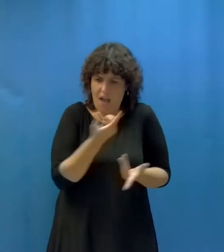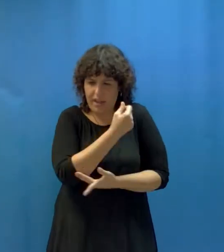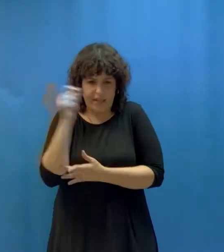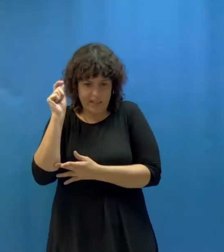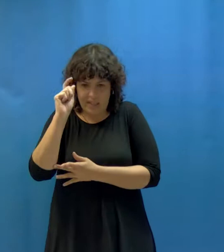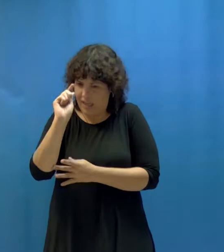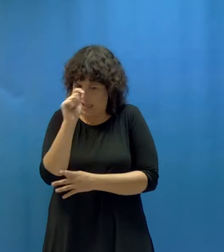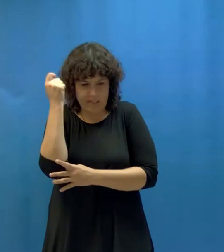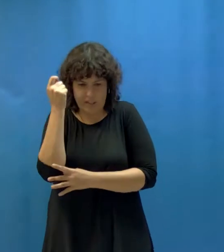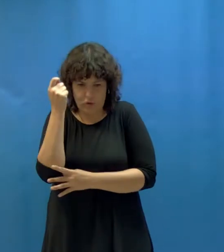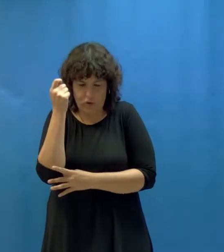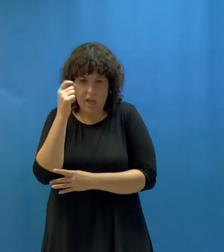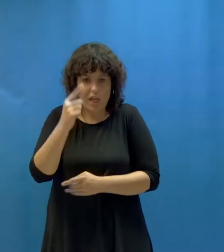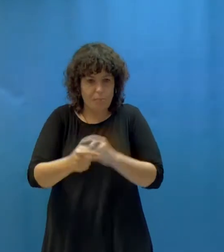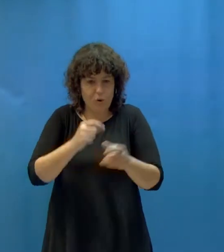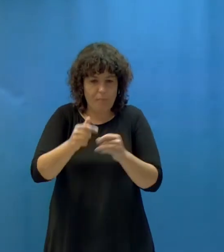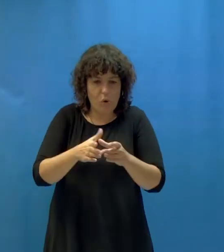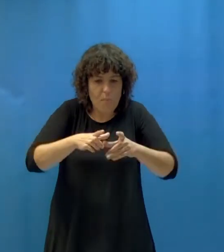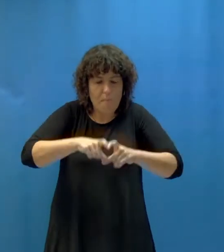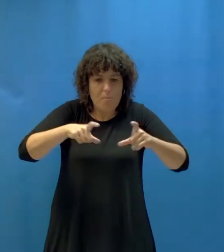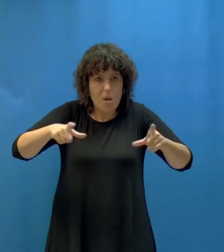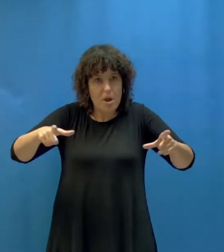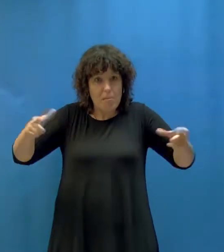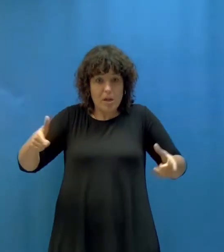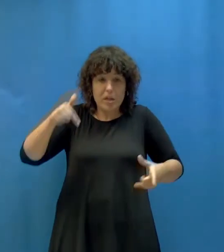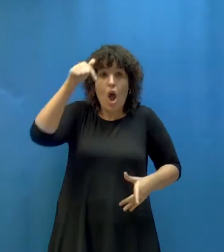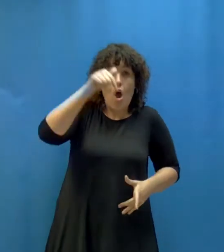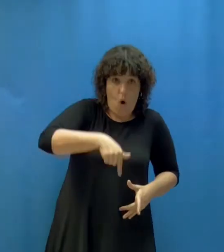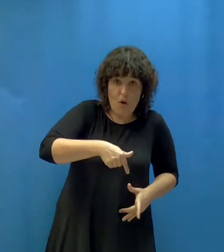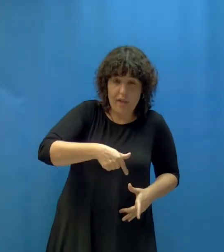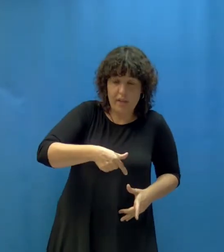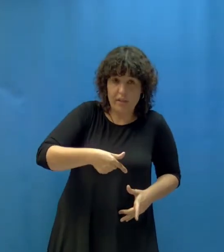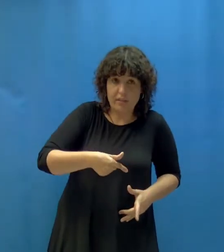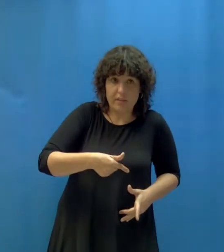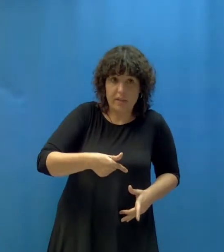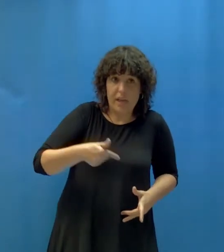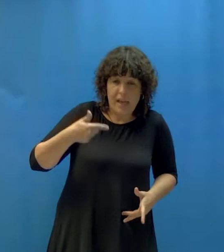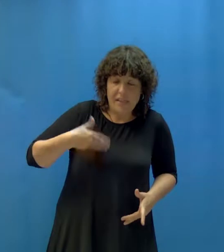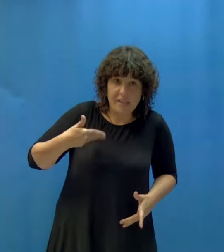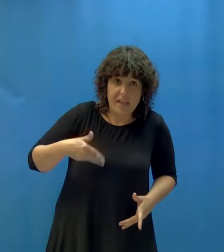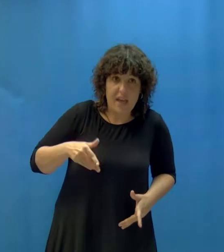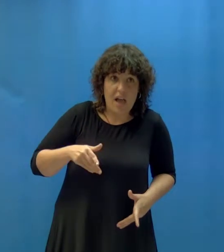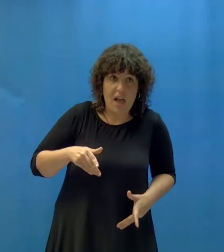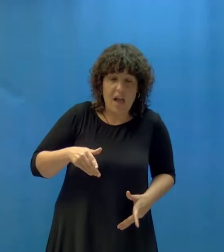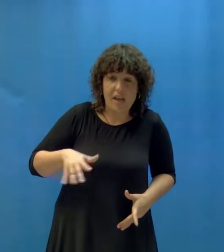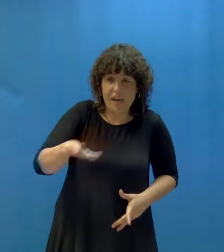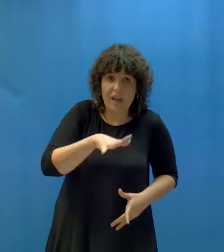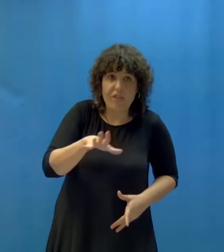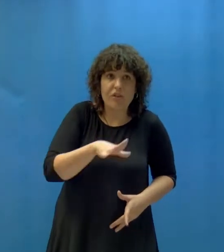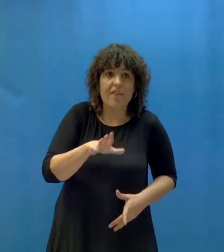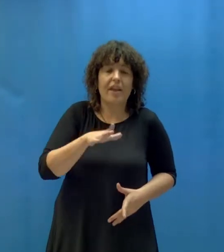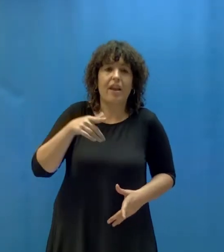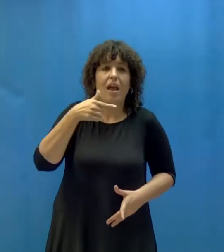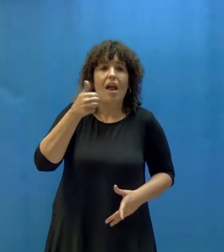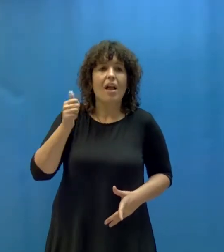ampliar. Per altra banda, avui mateix, hem rebut els dos tatamis que estan sent ubicats ara mateix en el Gaietà Huguet per a poder albergar